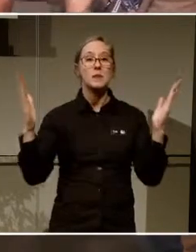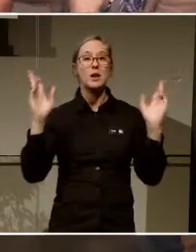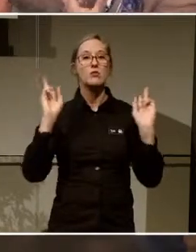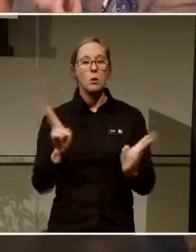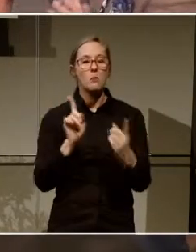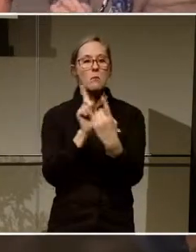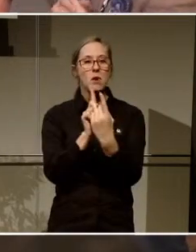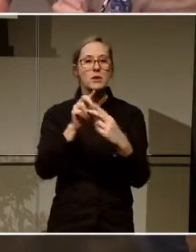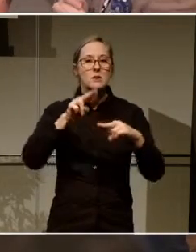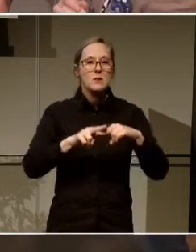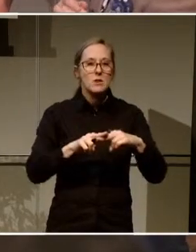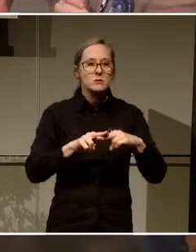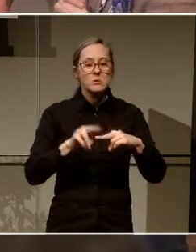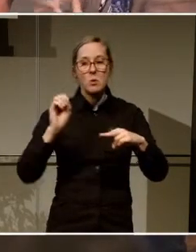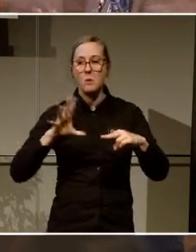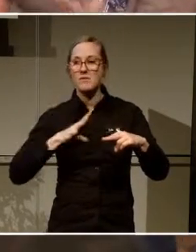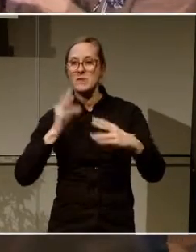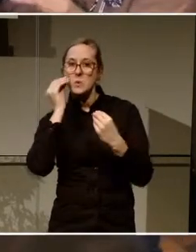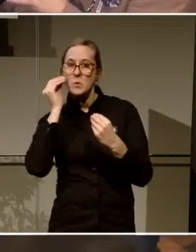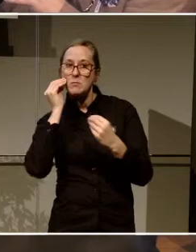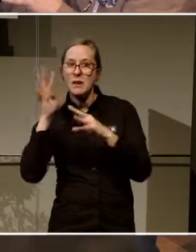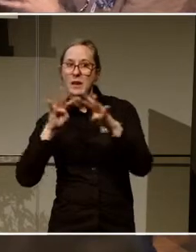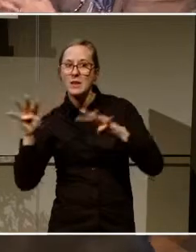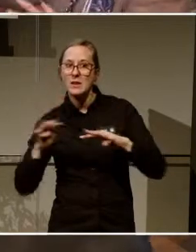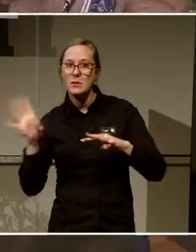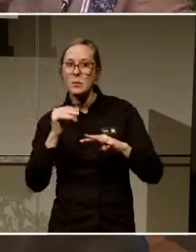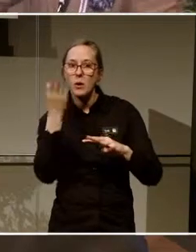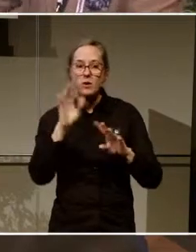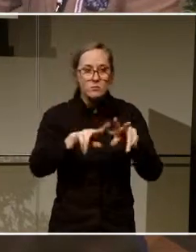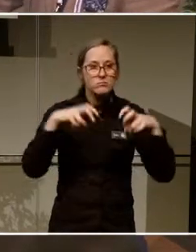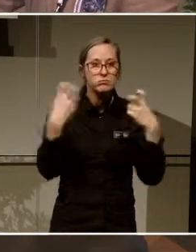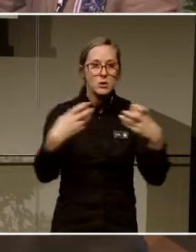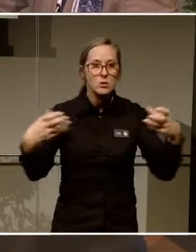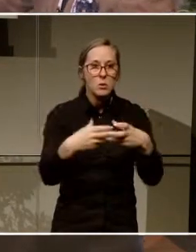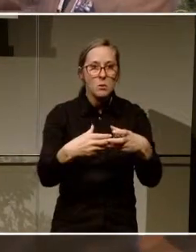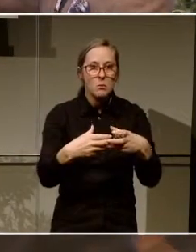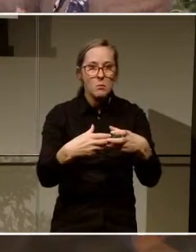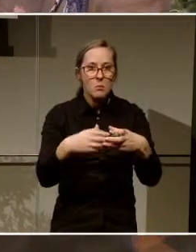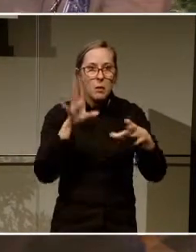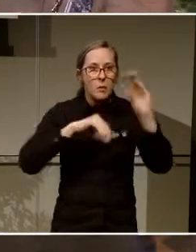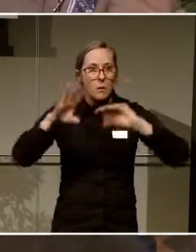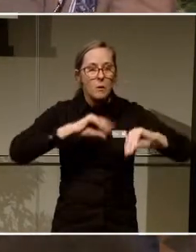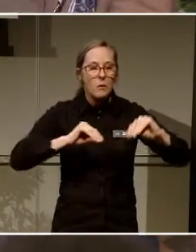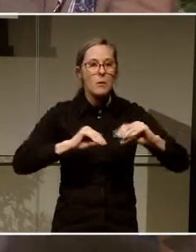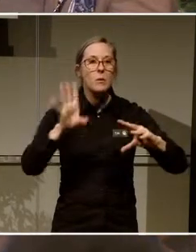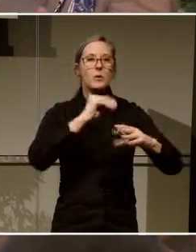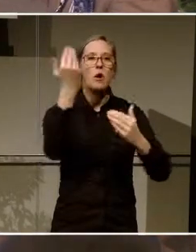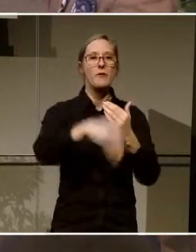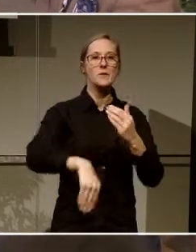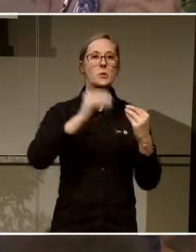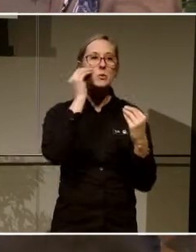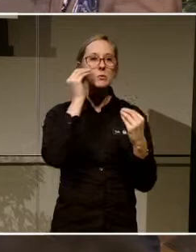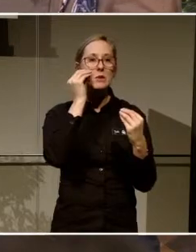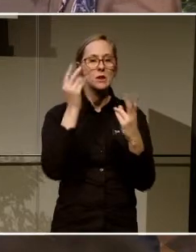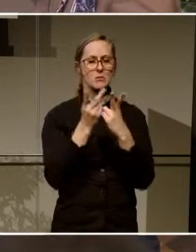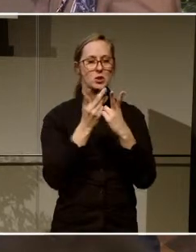organisera om det finns utbildningar ute på nätet. Mm. Då vet du, träffas man i grupp så är det lättare att slutföra utbildningen. Mm. Och då kanske vi kan skapa den här typen av